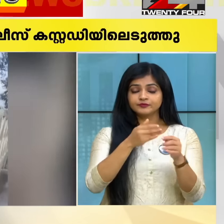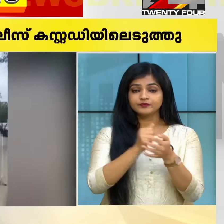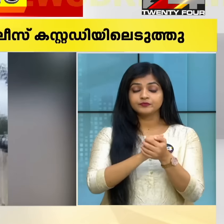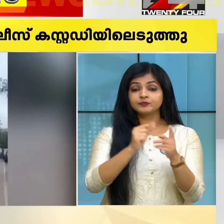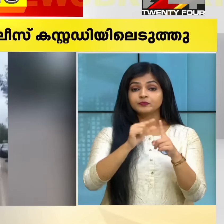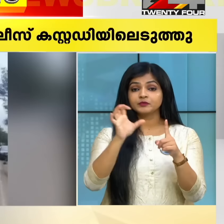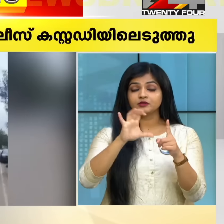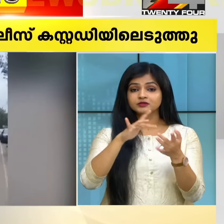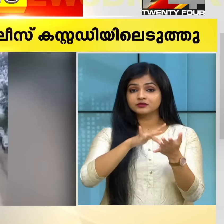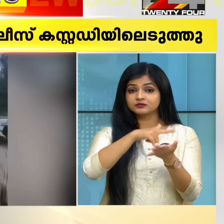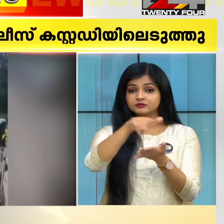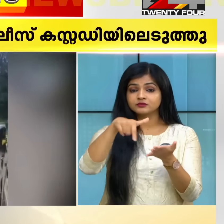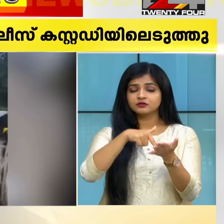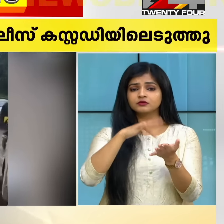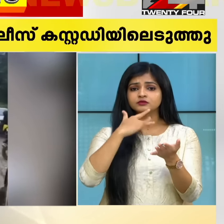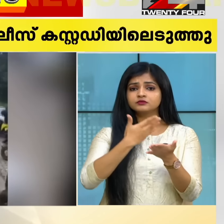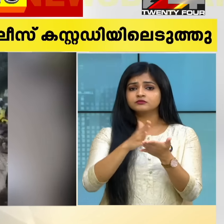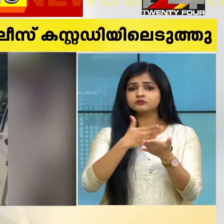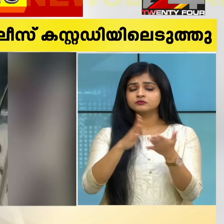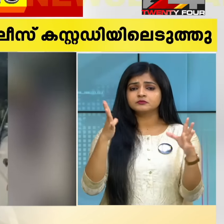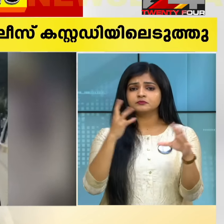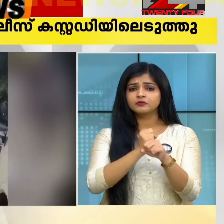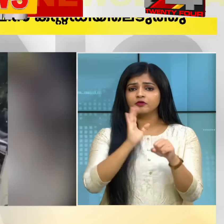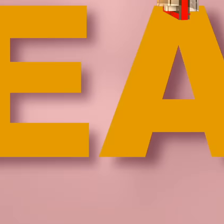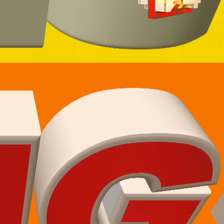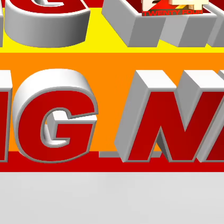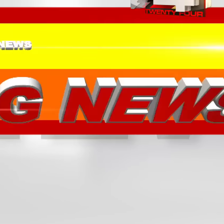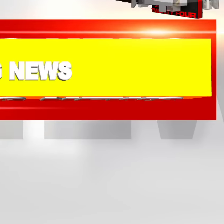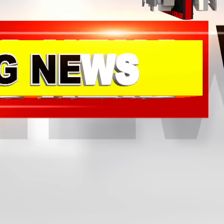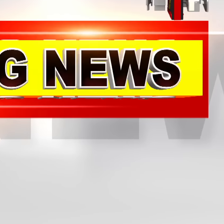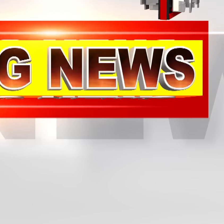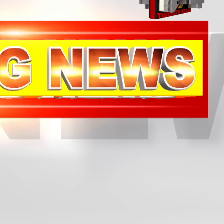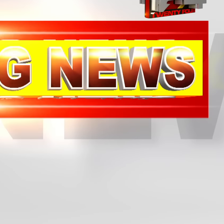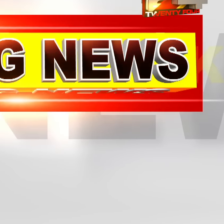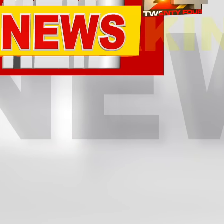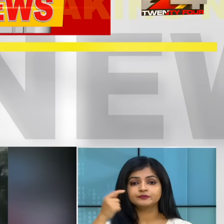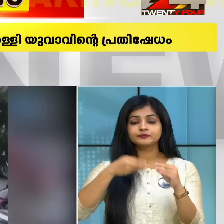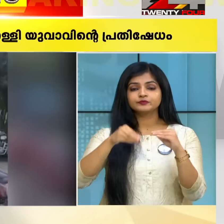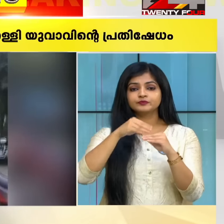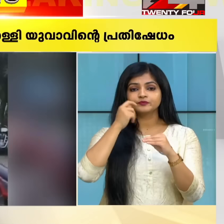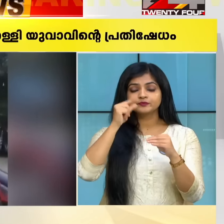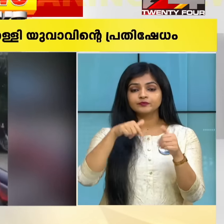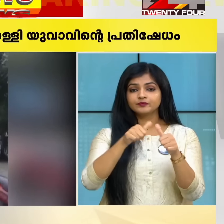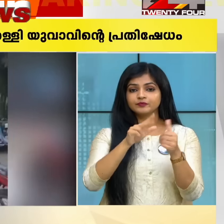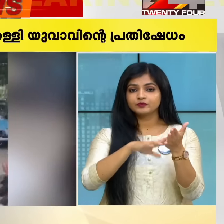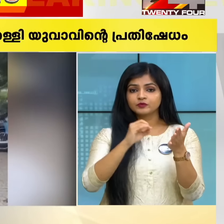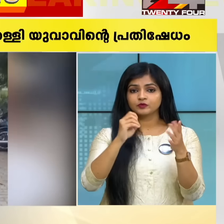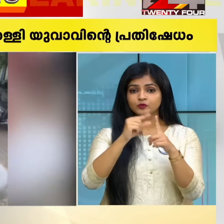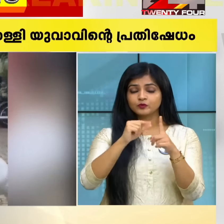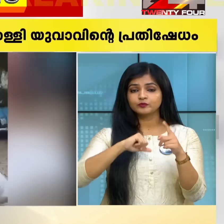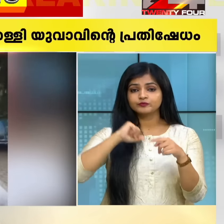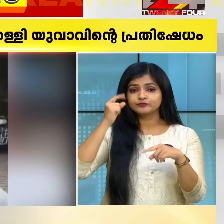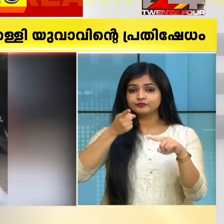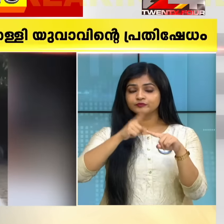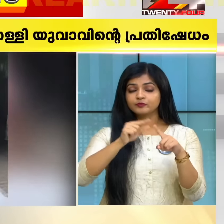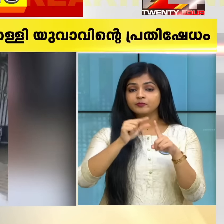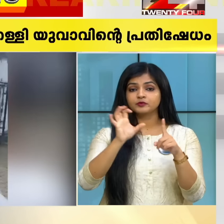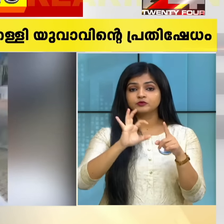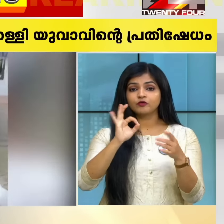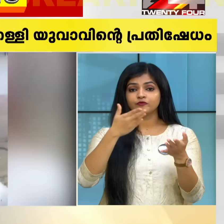പരിധിയിൽ മാലിന്യ നീക്കം നടക്കുന്നില്ല എന്നാരോപിച്ചായിരുന്നു ഈ പ്രതിഷേധം. വെങ്ങാല സ്വദേശി അനൂപിന്റെ പ്രതിഷേധമാണ് പഞ്ചായത്ത്